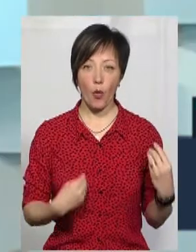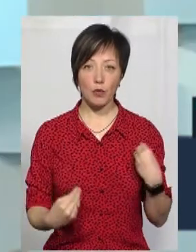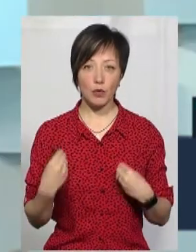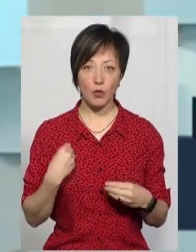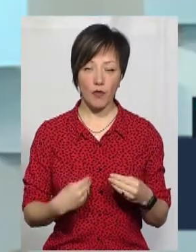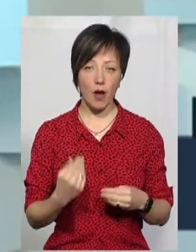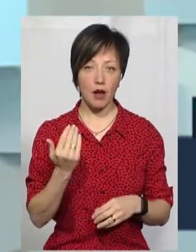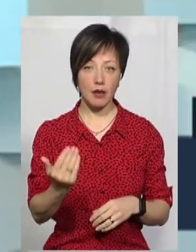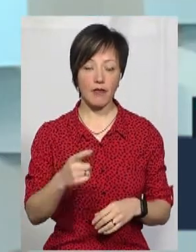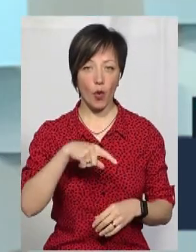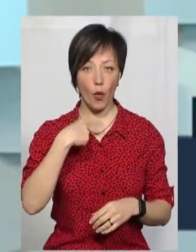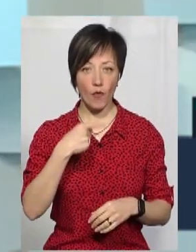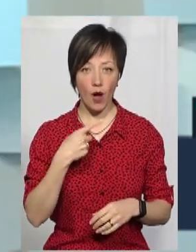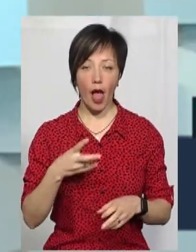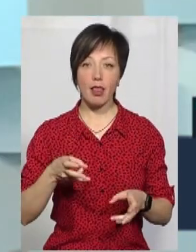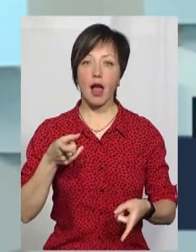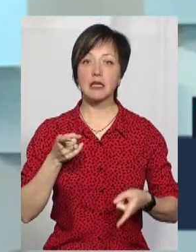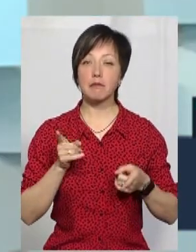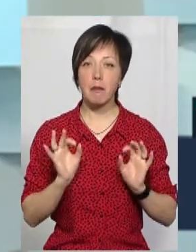він говорить.